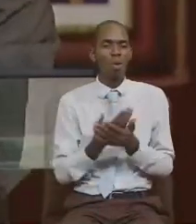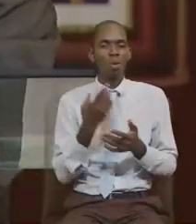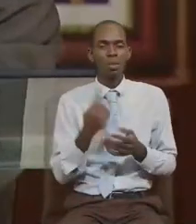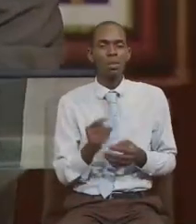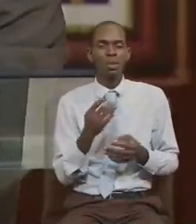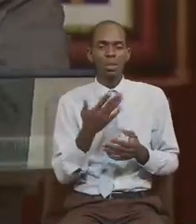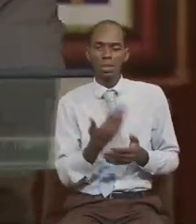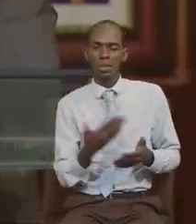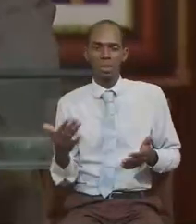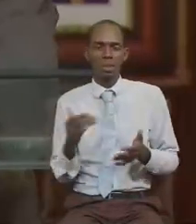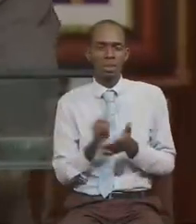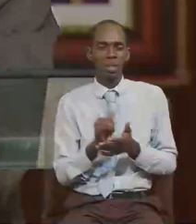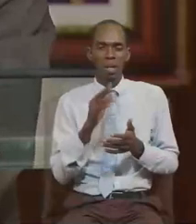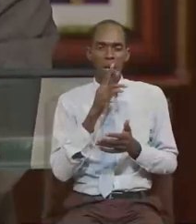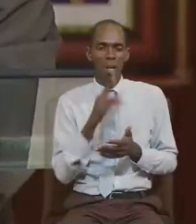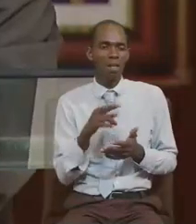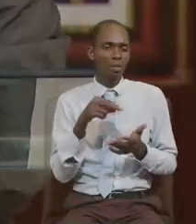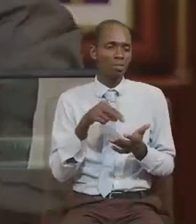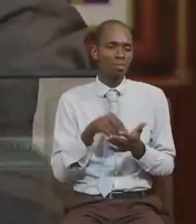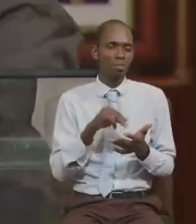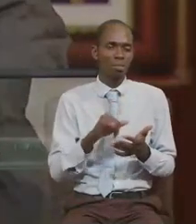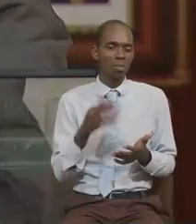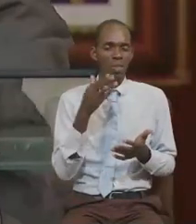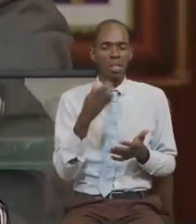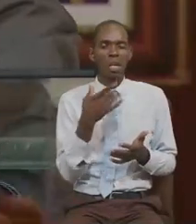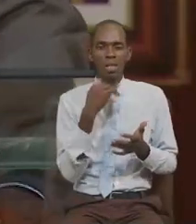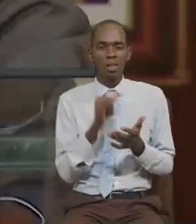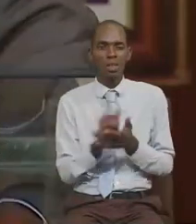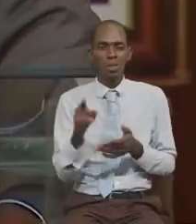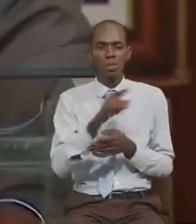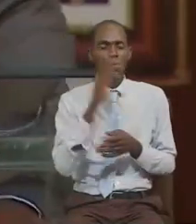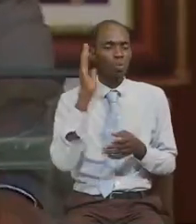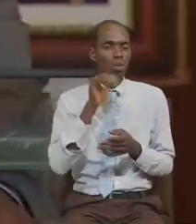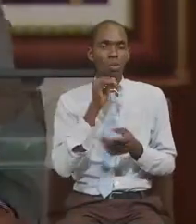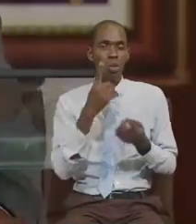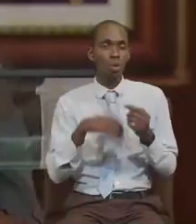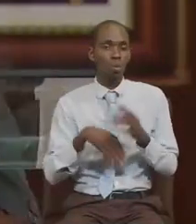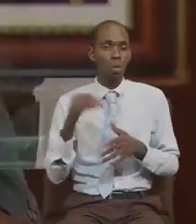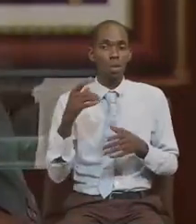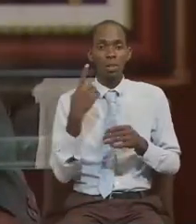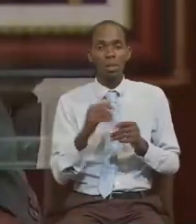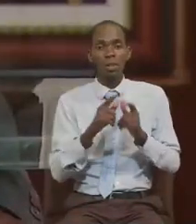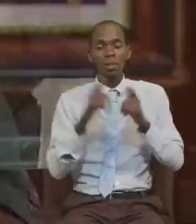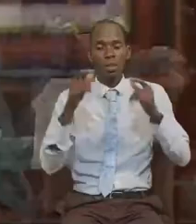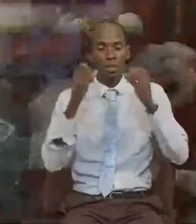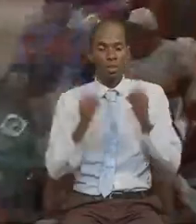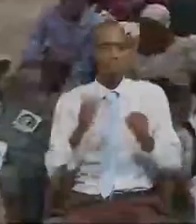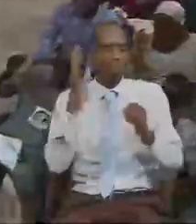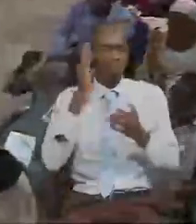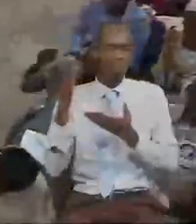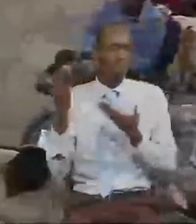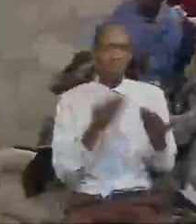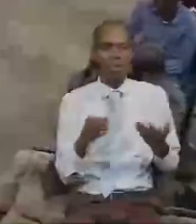qui gardent ta vie, qui disent que tu ne peux pas sortir, la puissance surnaturelle va les balayer ce soir.